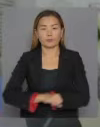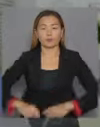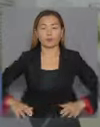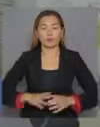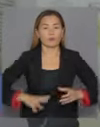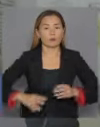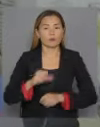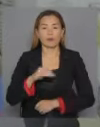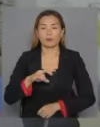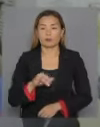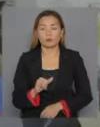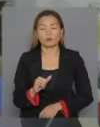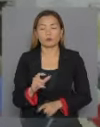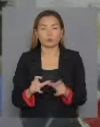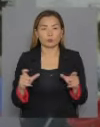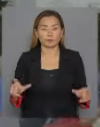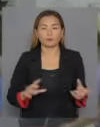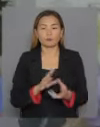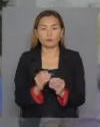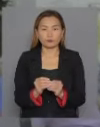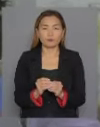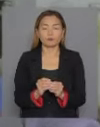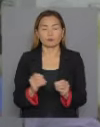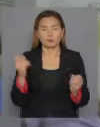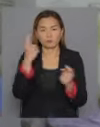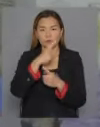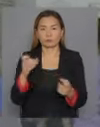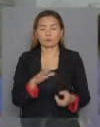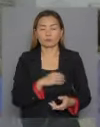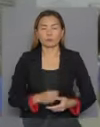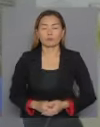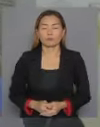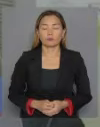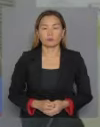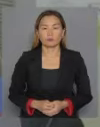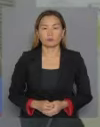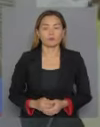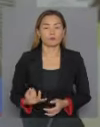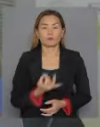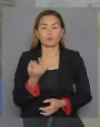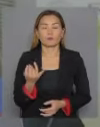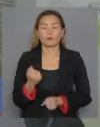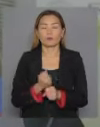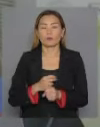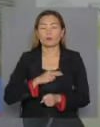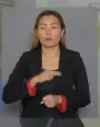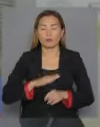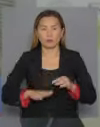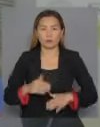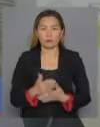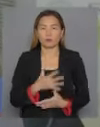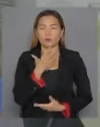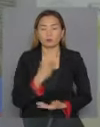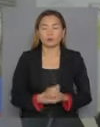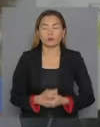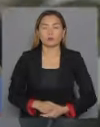бүткіл Атырау облысының жаңа мектептеріне, колледждеріне бердік. Олар өте үлкен қызығушылығын танытып, сонымен қатар